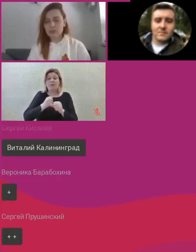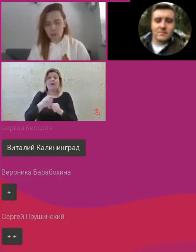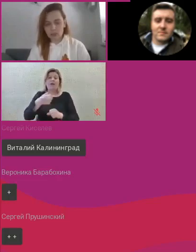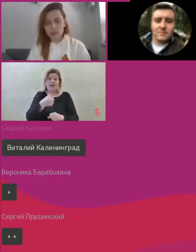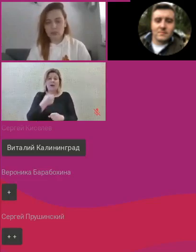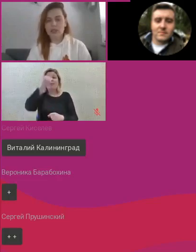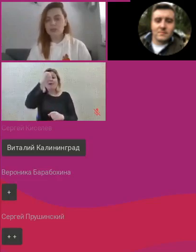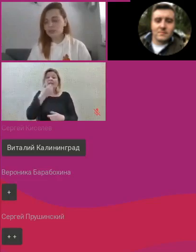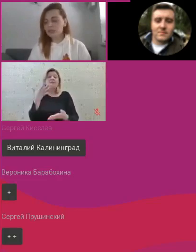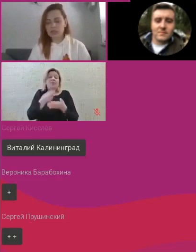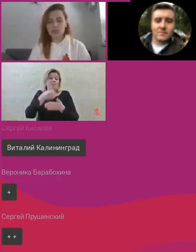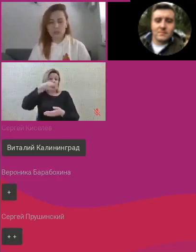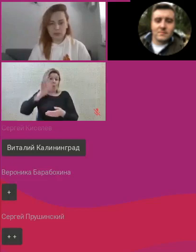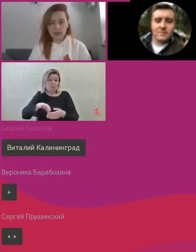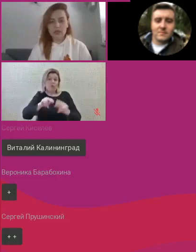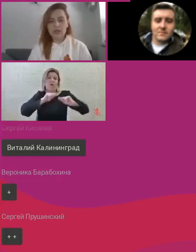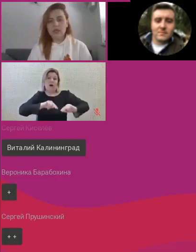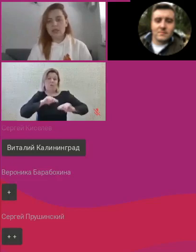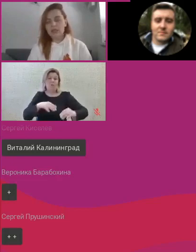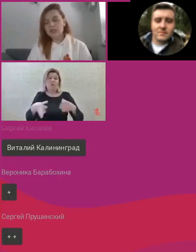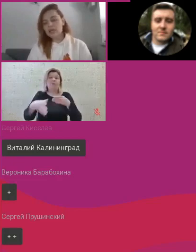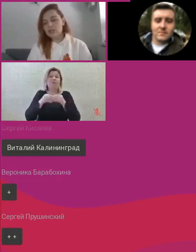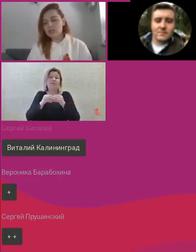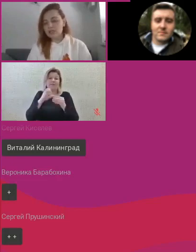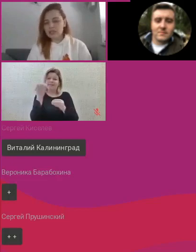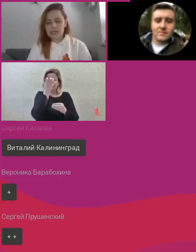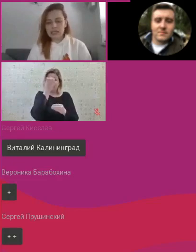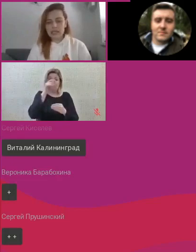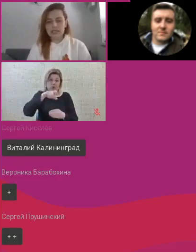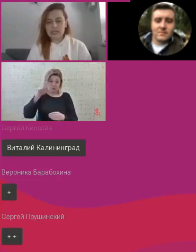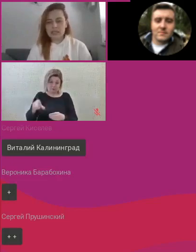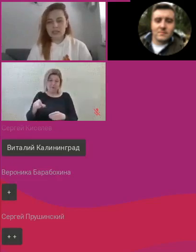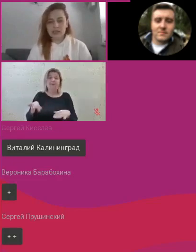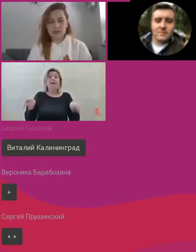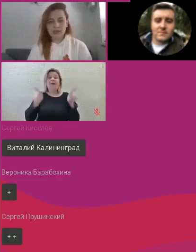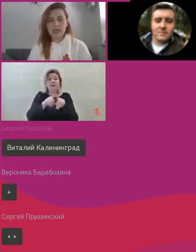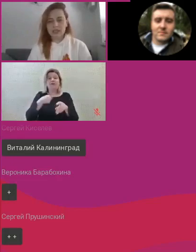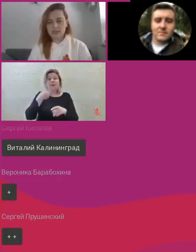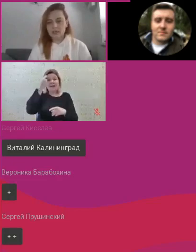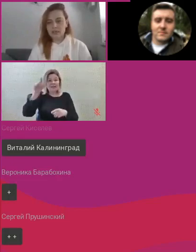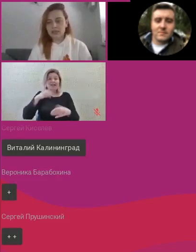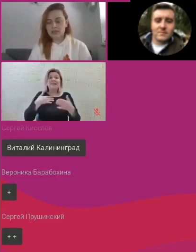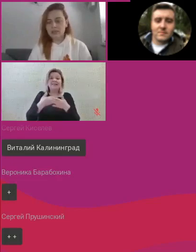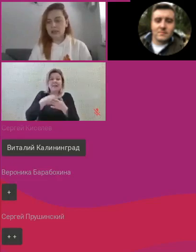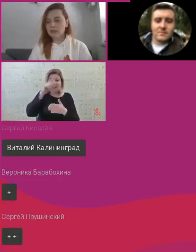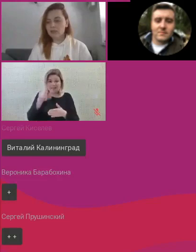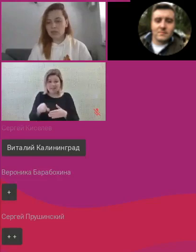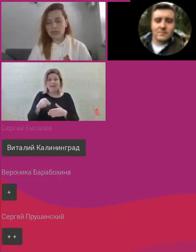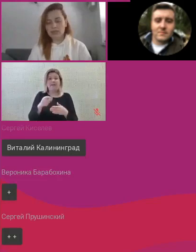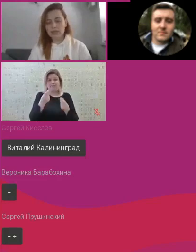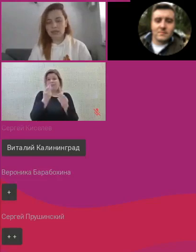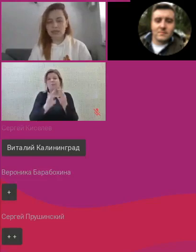благодаря своему опыту, собственно, работы с незрячими людьми. И также создатель, инициатор фандрайзингового проекта